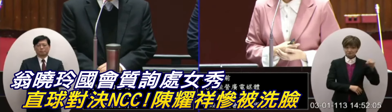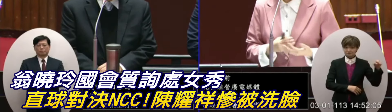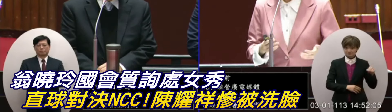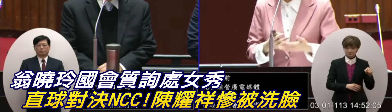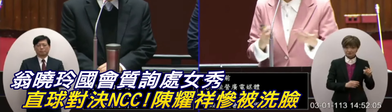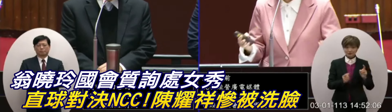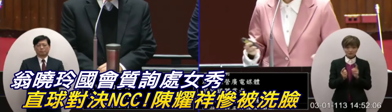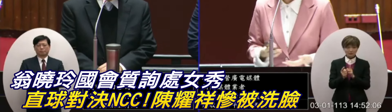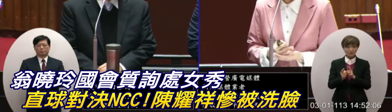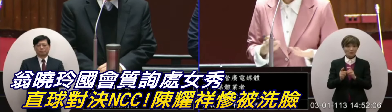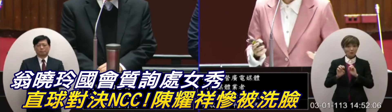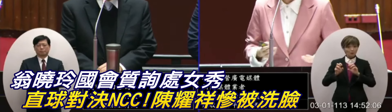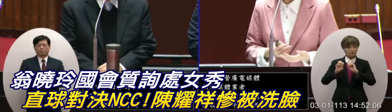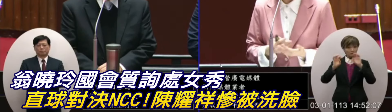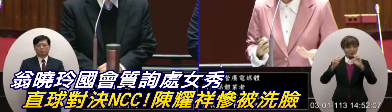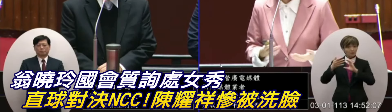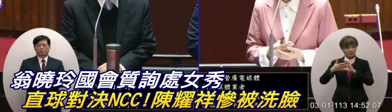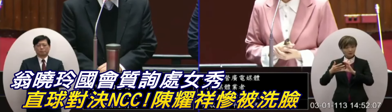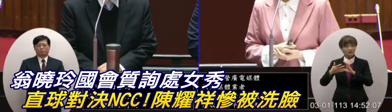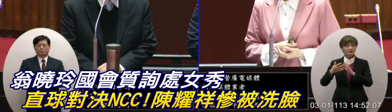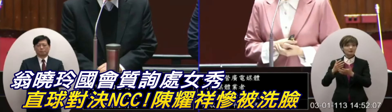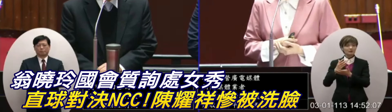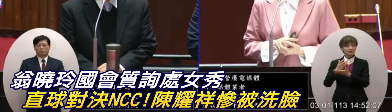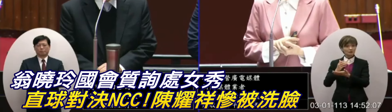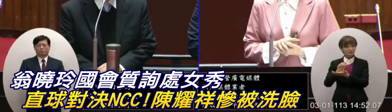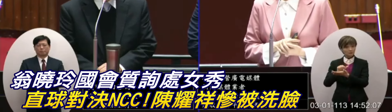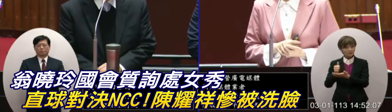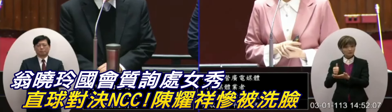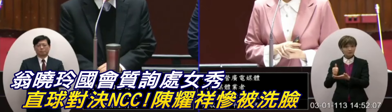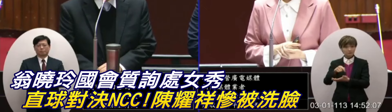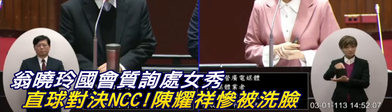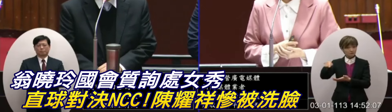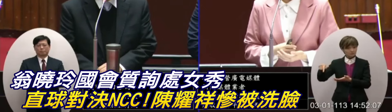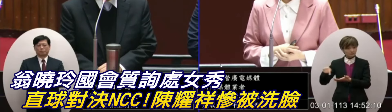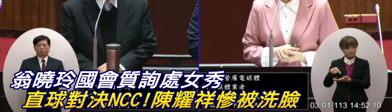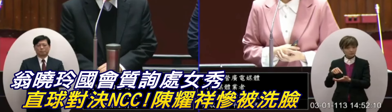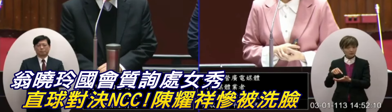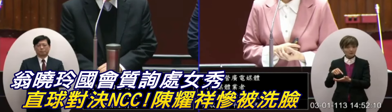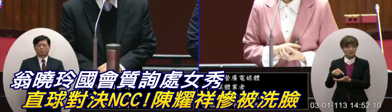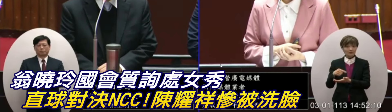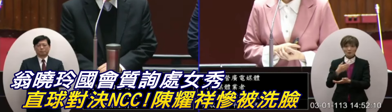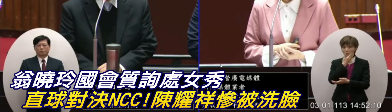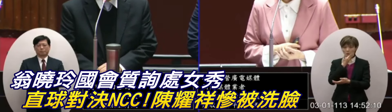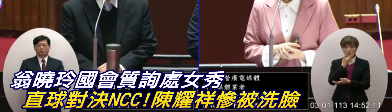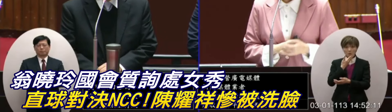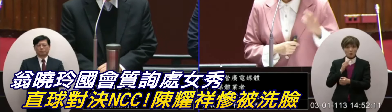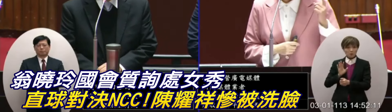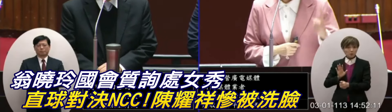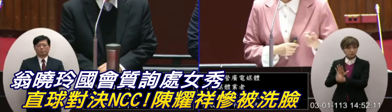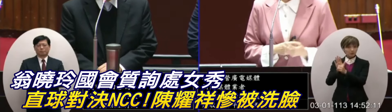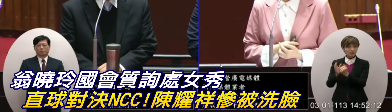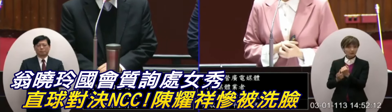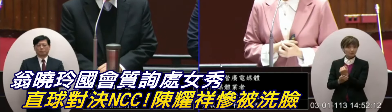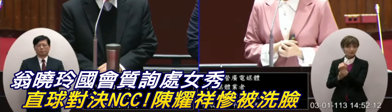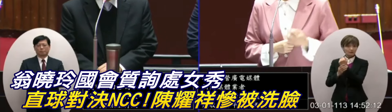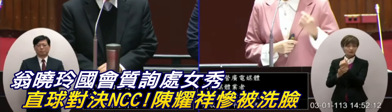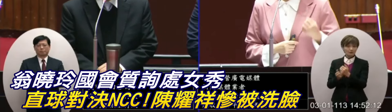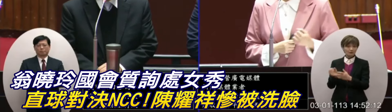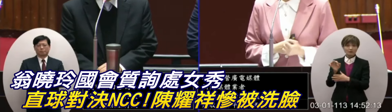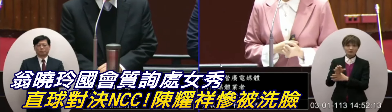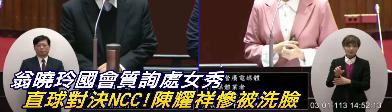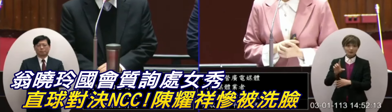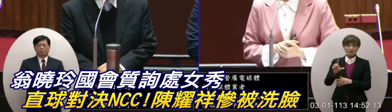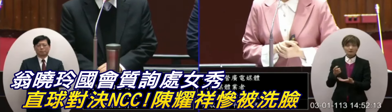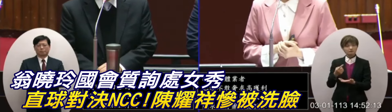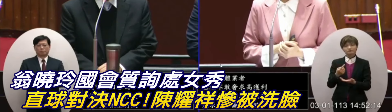业或者是说一般来说的新闻媒体产业有过多的这个扶助扶植，因为基于我